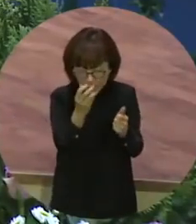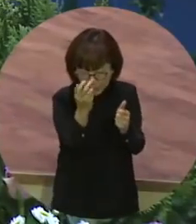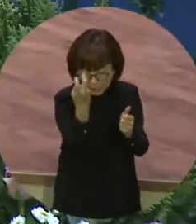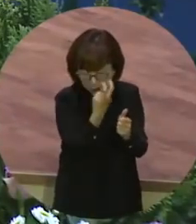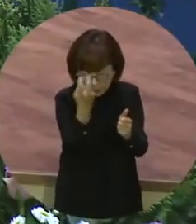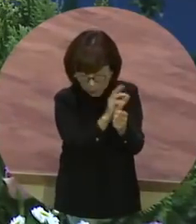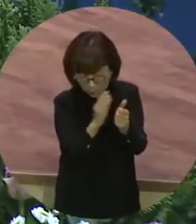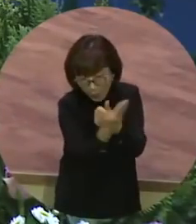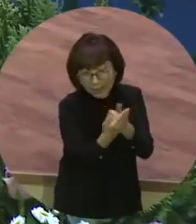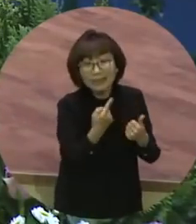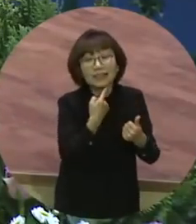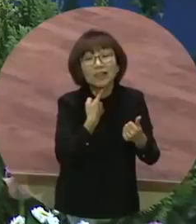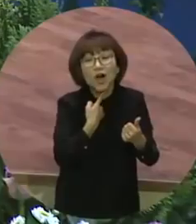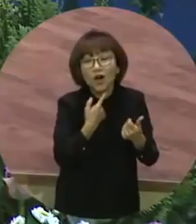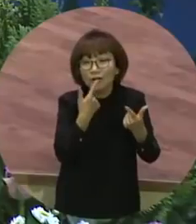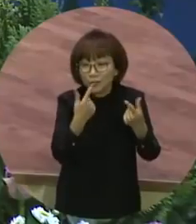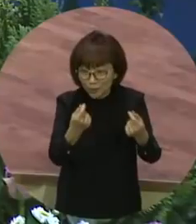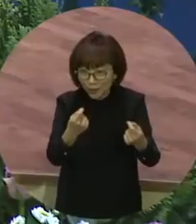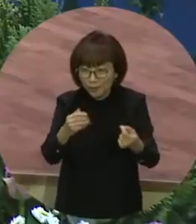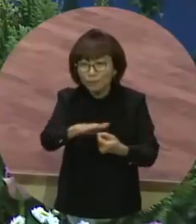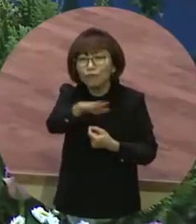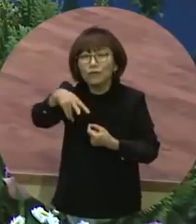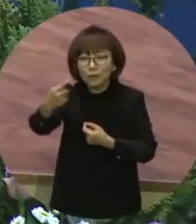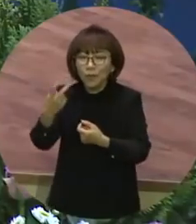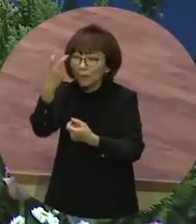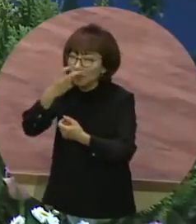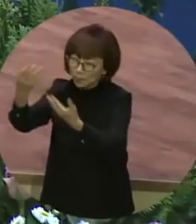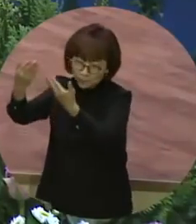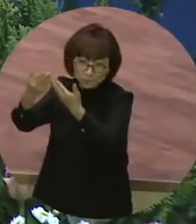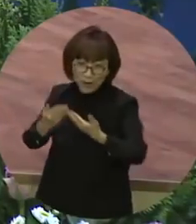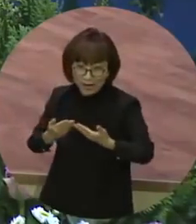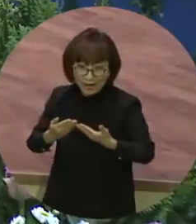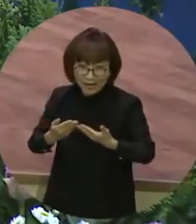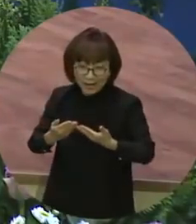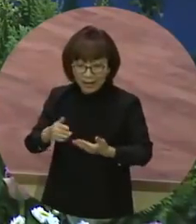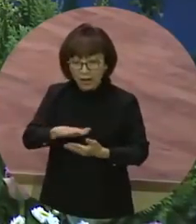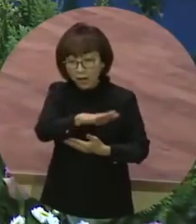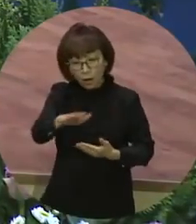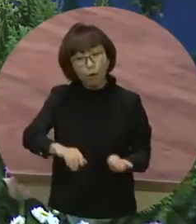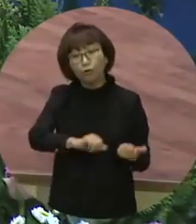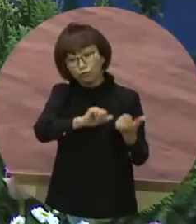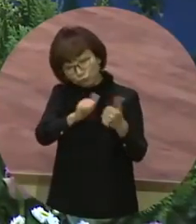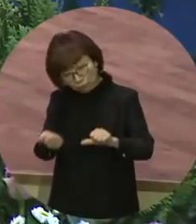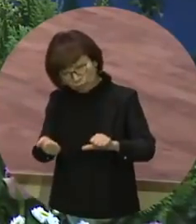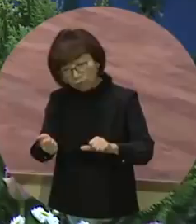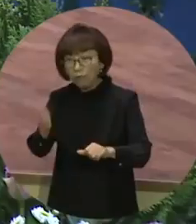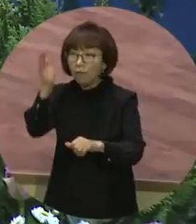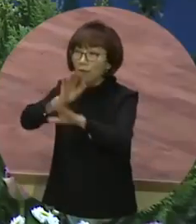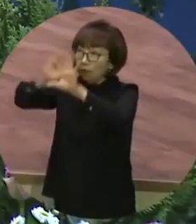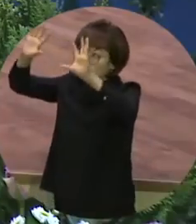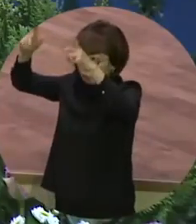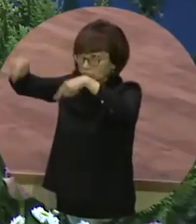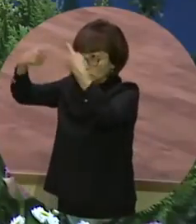아멘. 나는 죽어도 천국 간다. 이 의식을 다 가지고 있어야 돼요. 그건 당당하죠.